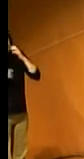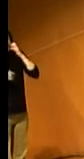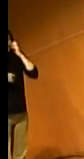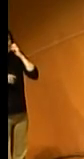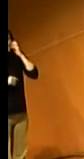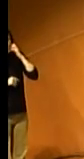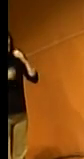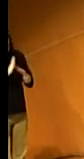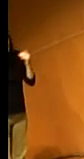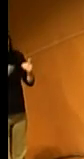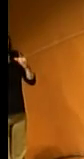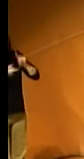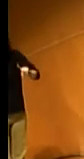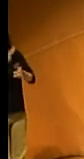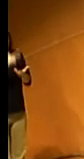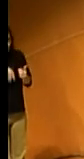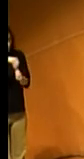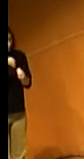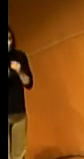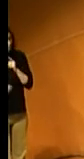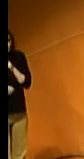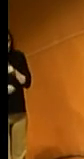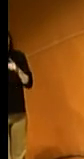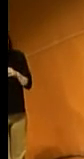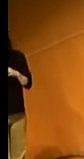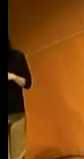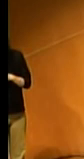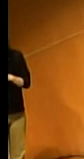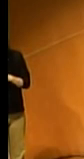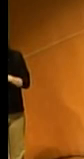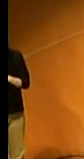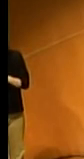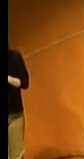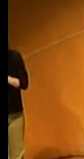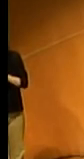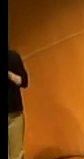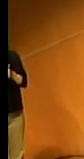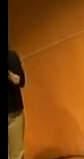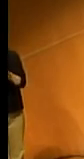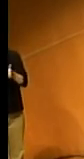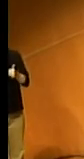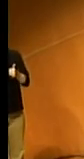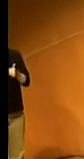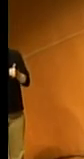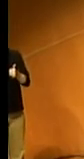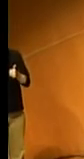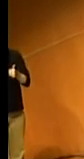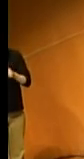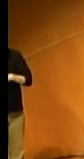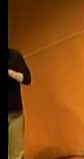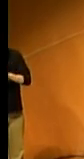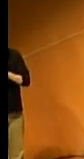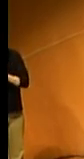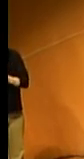que les AESH font du travail auprès de l'élève, accompagnent, oui,